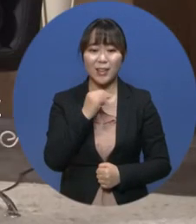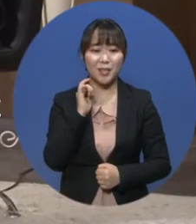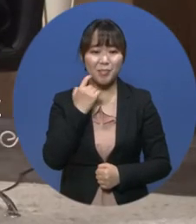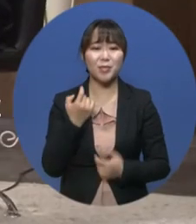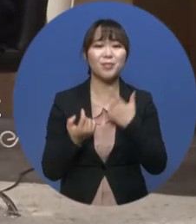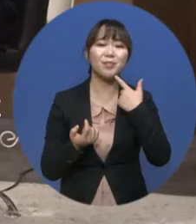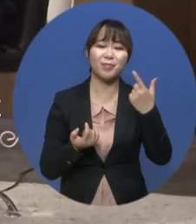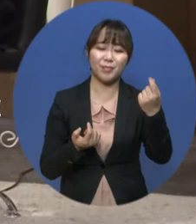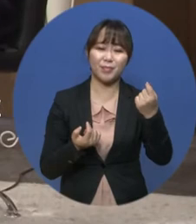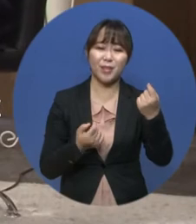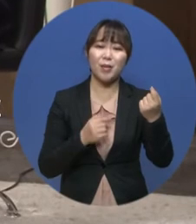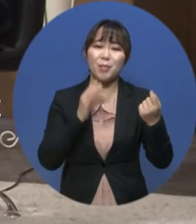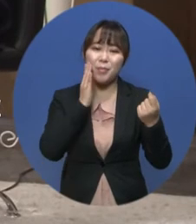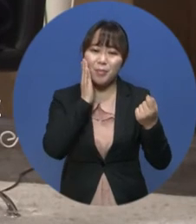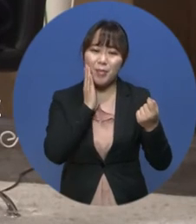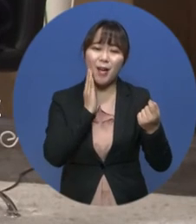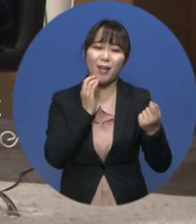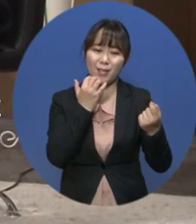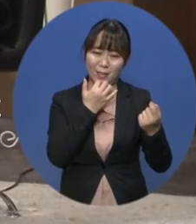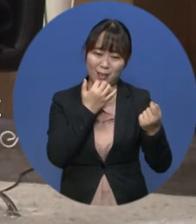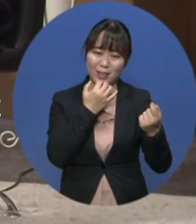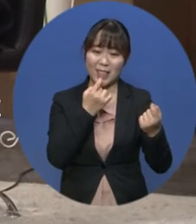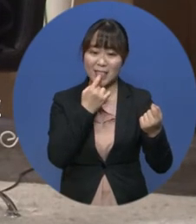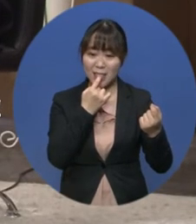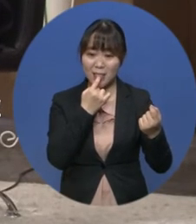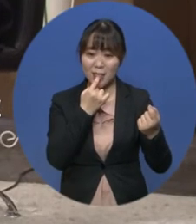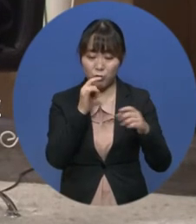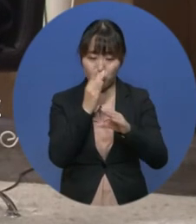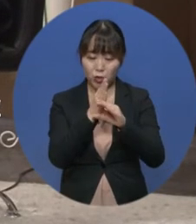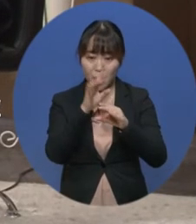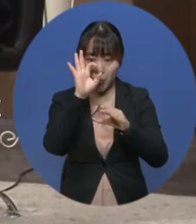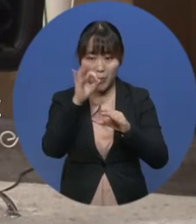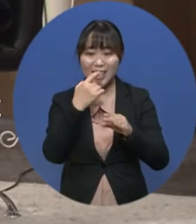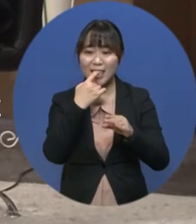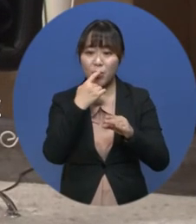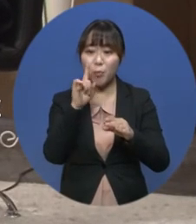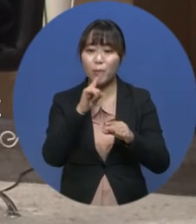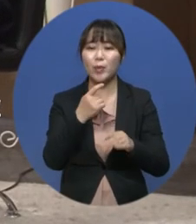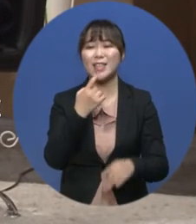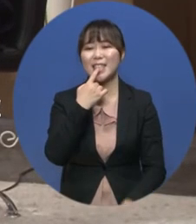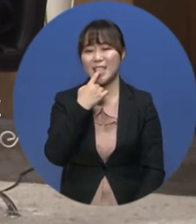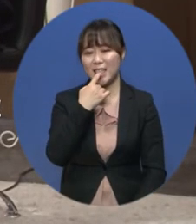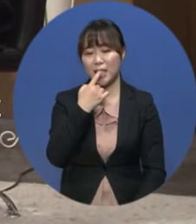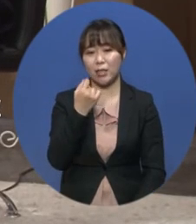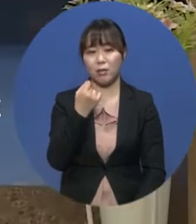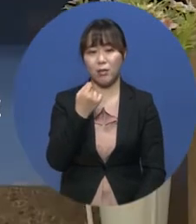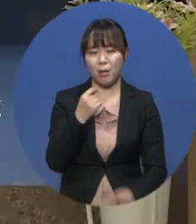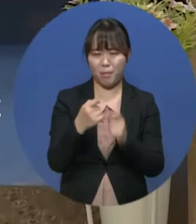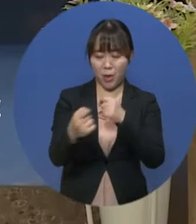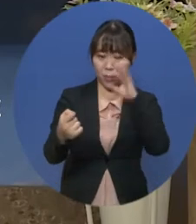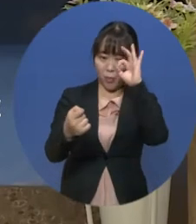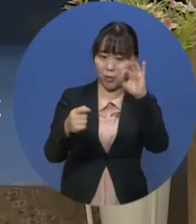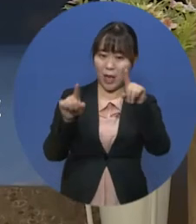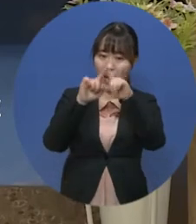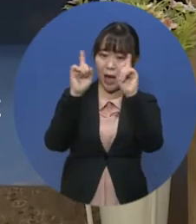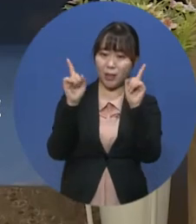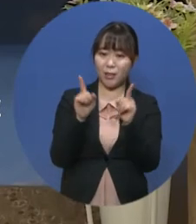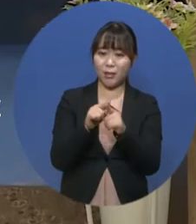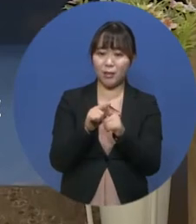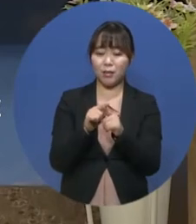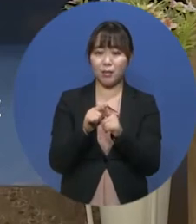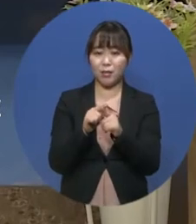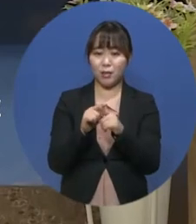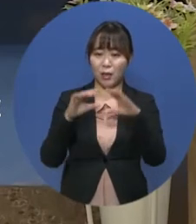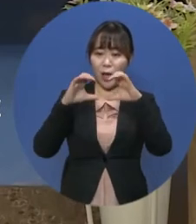그러니까요 파란색 가운데 하얀 가는 치아 아 멀리서 봤을 때 저는 또 하트 프 그